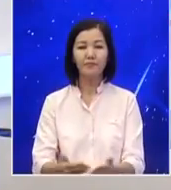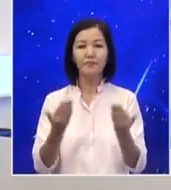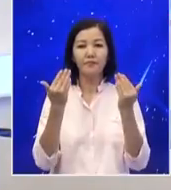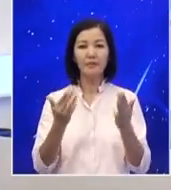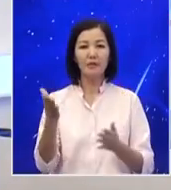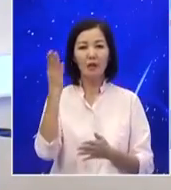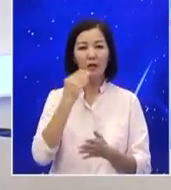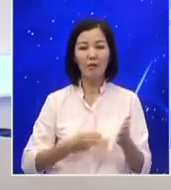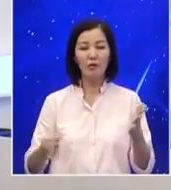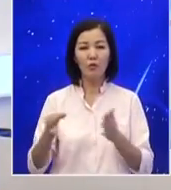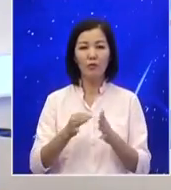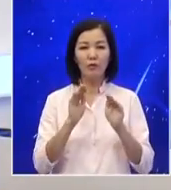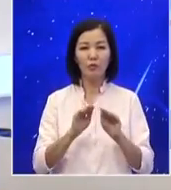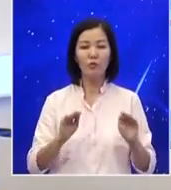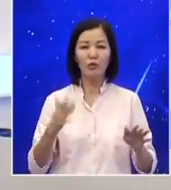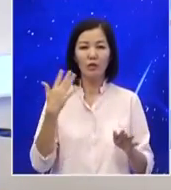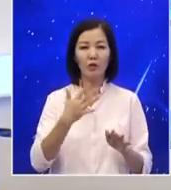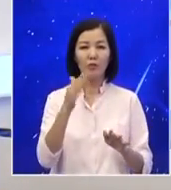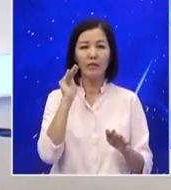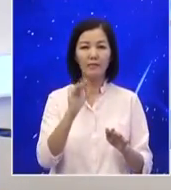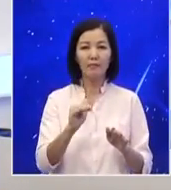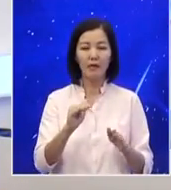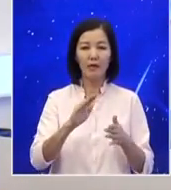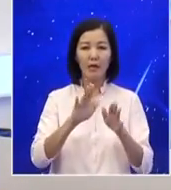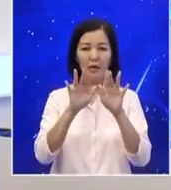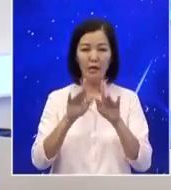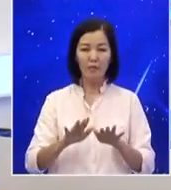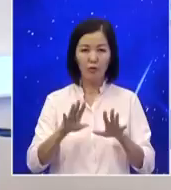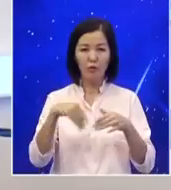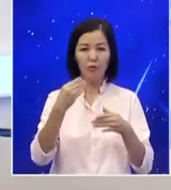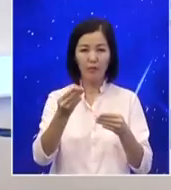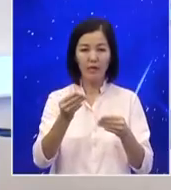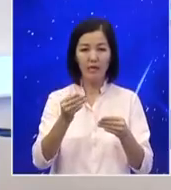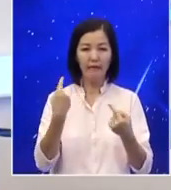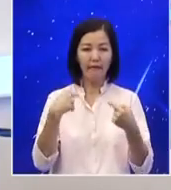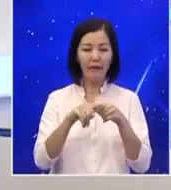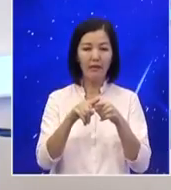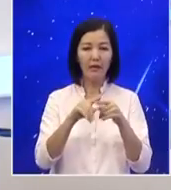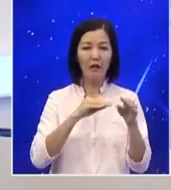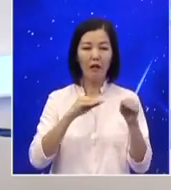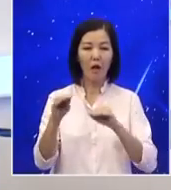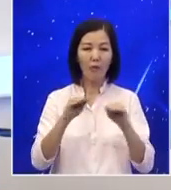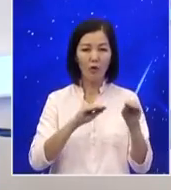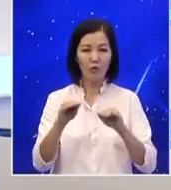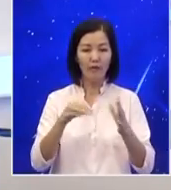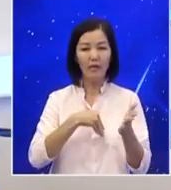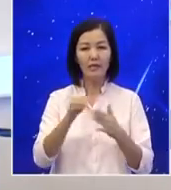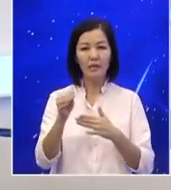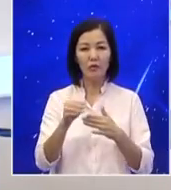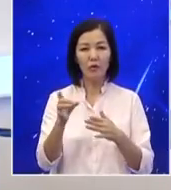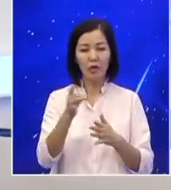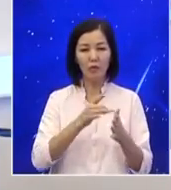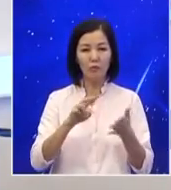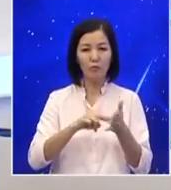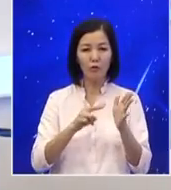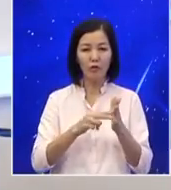Биыл Алматы облысының оқушыларына 55 мыңнан аса компьютерлер беріледі. Техникалық жабдықтарды алуға негізгі қаражат республикалық